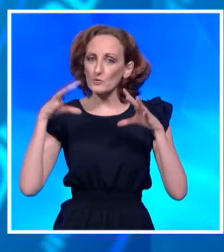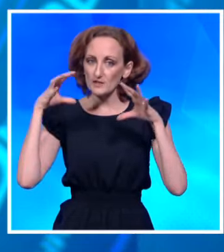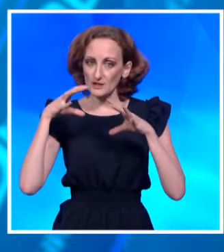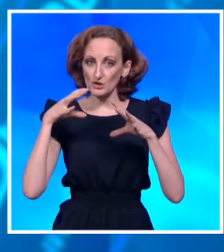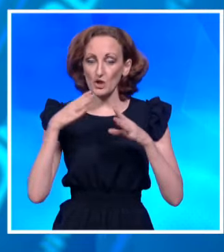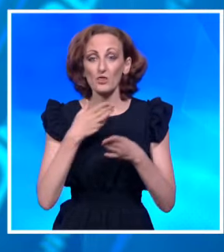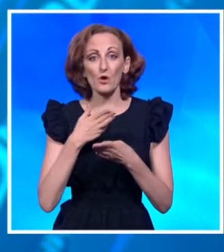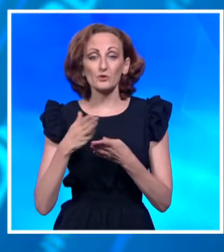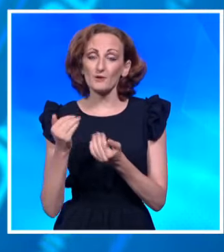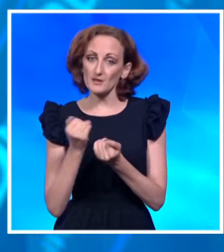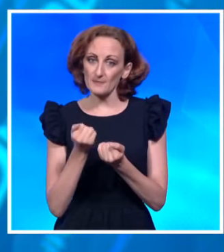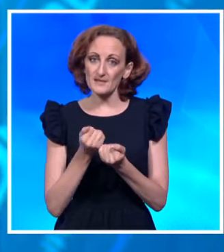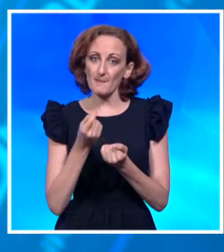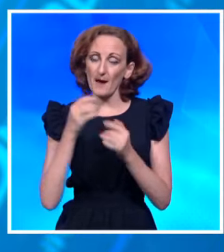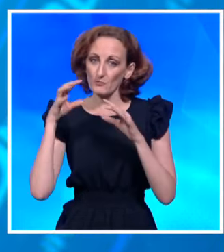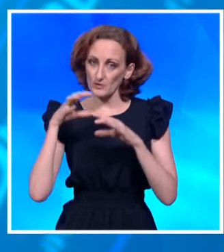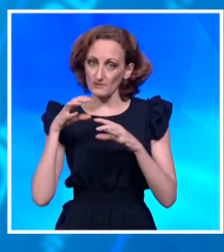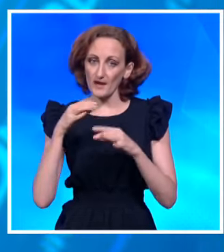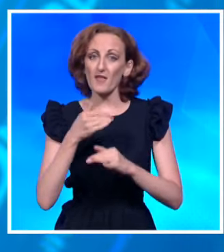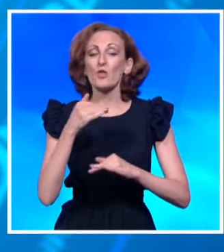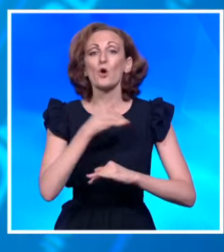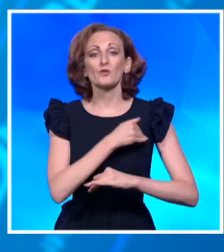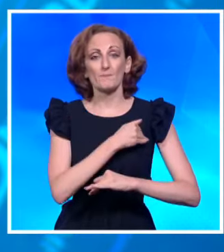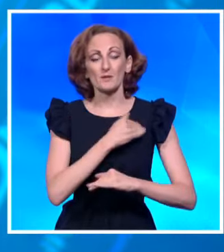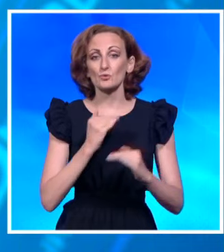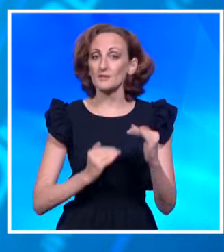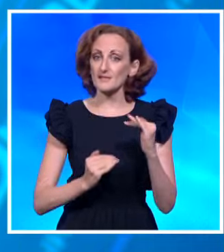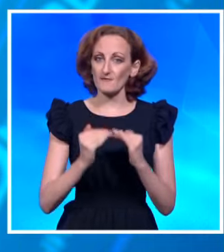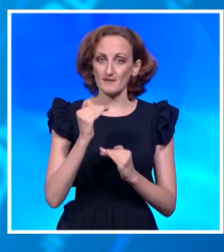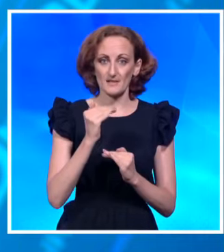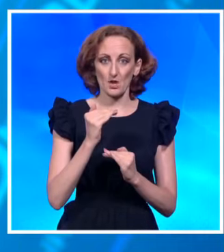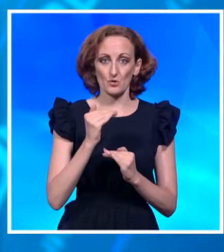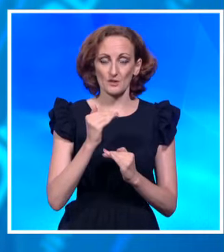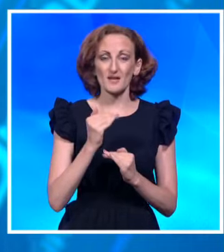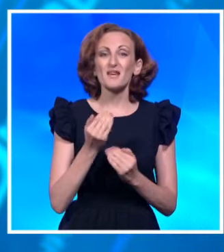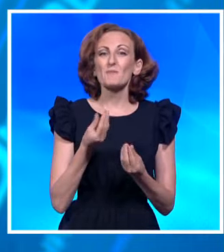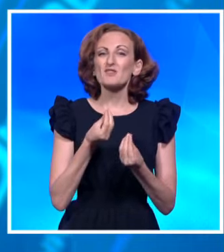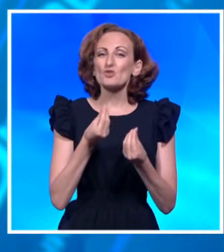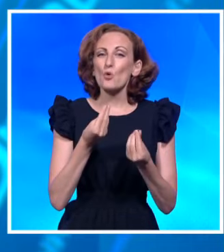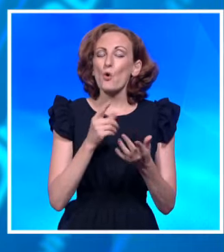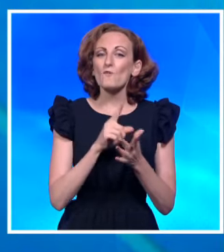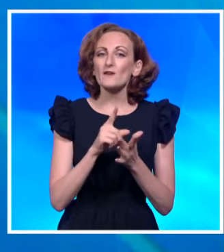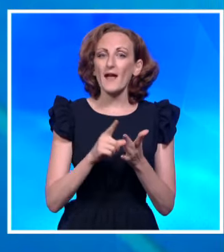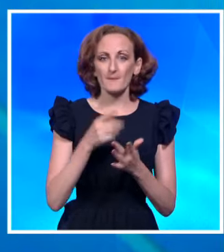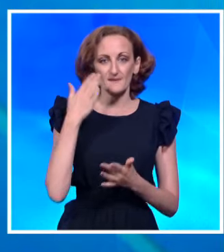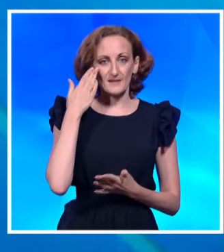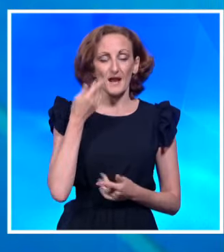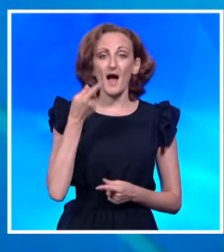се поразхладиха, но като цяло температурите остават високи и сухо време в страната. А